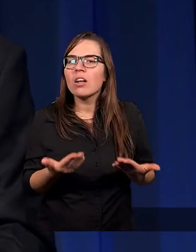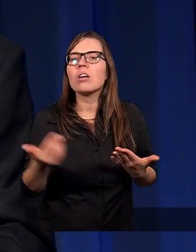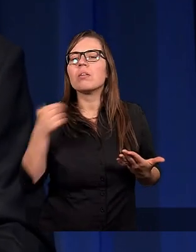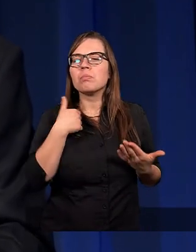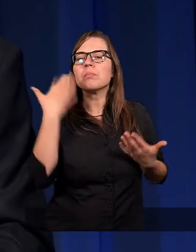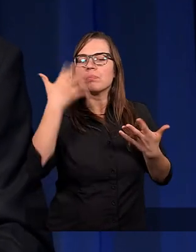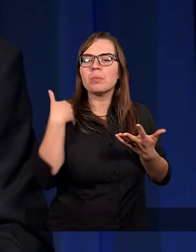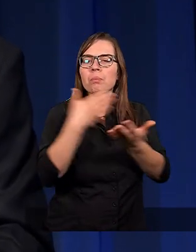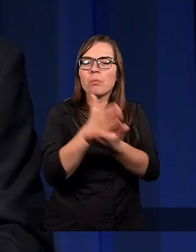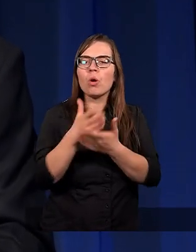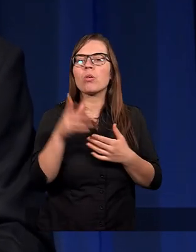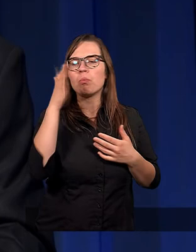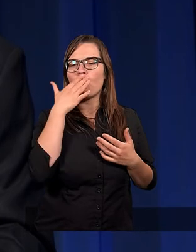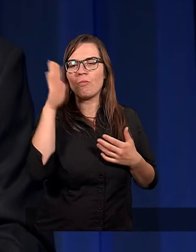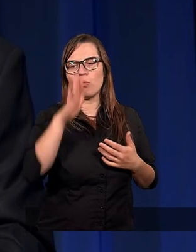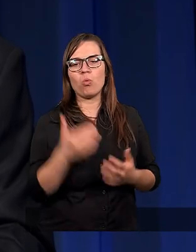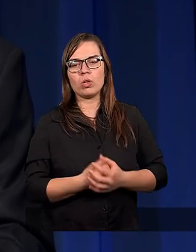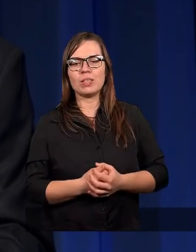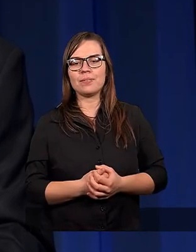z kim? Mówi Bóg.